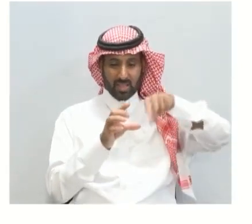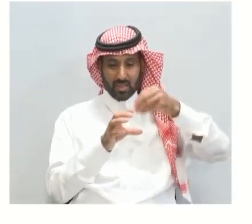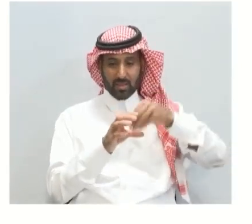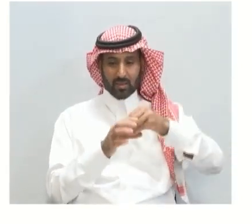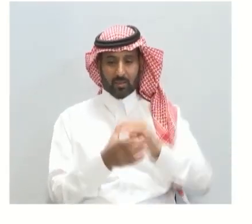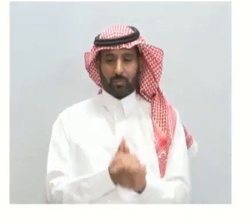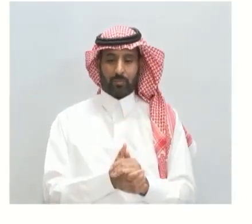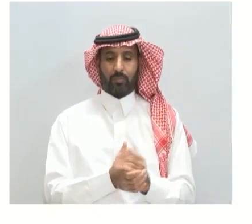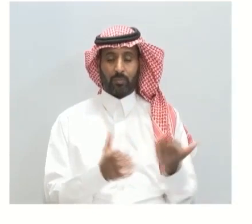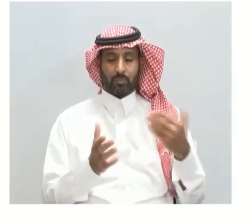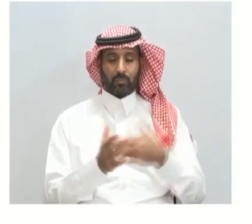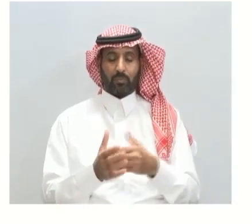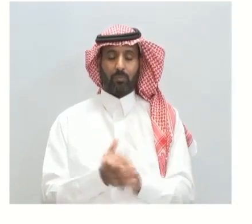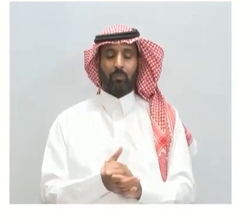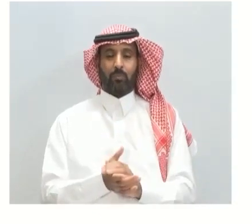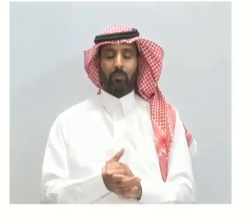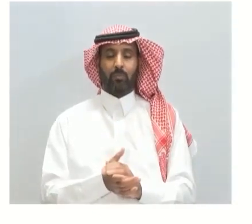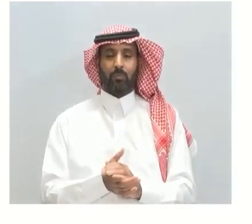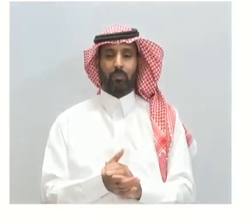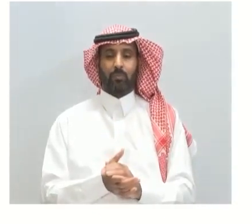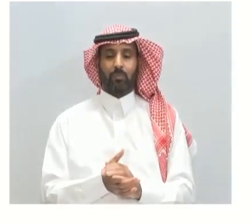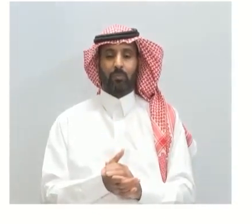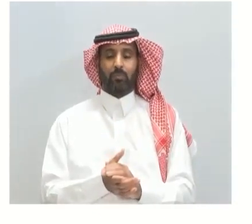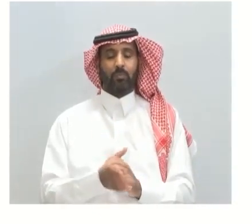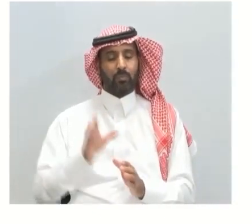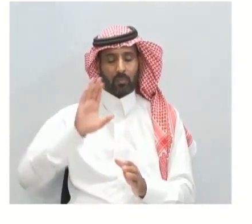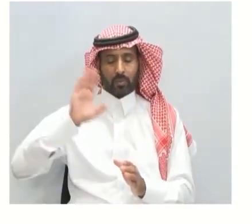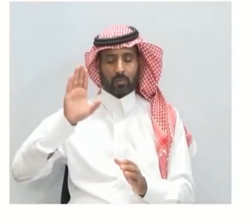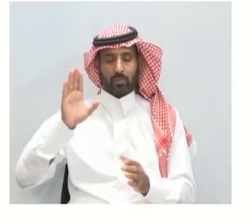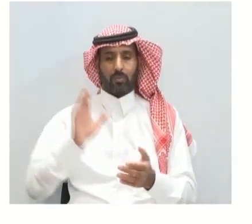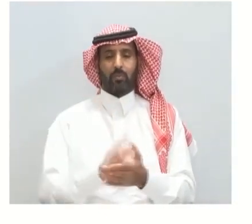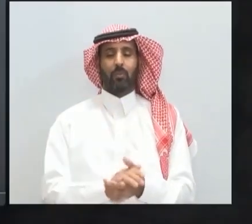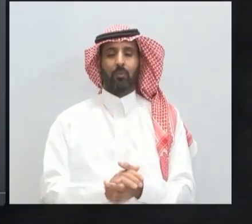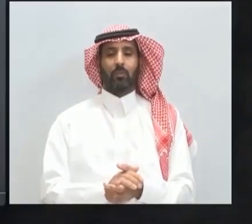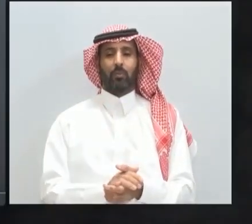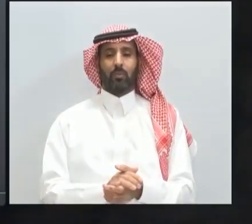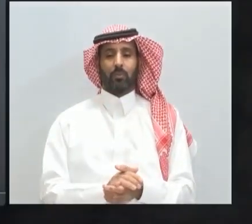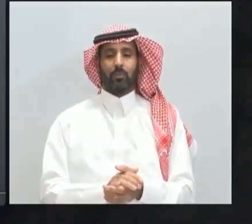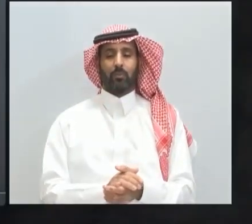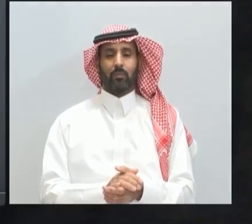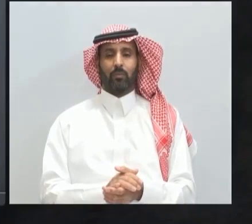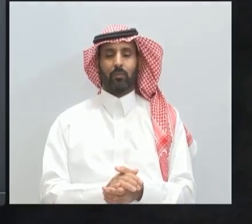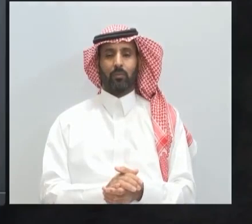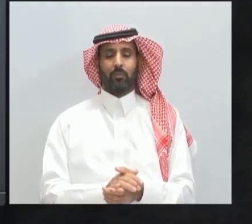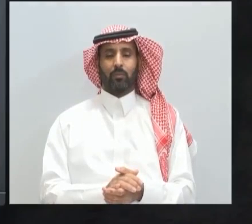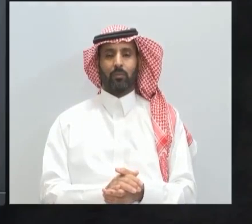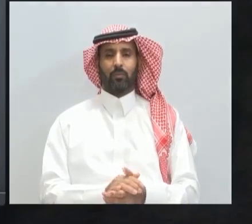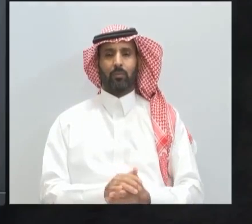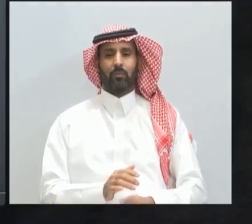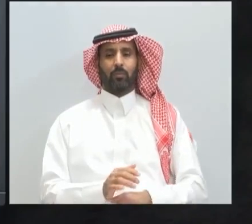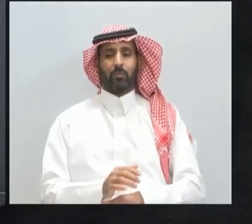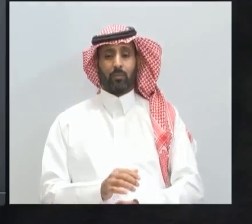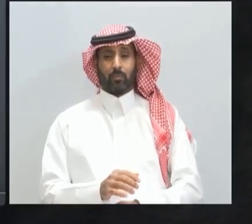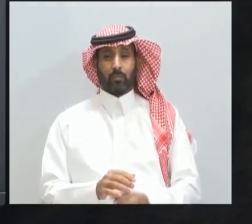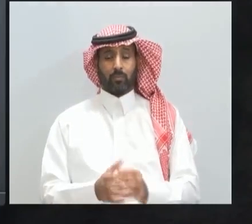الميتوكندريا بهذا السؤال نكون قد وصلنا الى درس حلقه كربس رجائي لكم بالتوفيق سبحانك اللهم وبحمدك اشهد ان لا اله الا انت